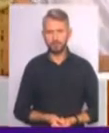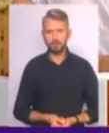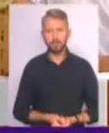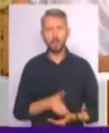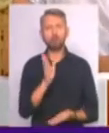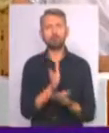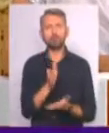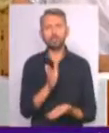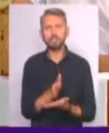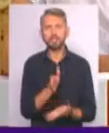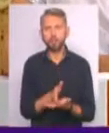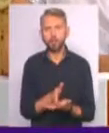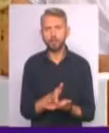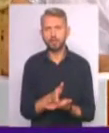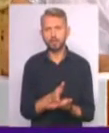Существує от